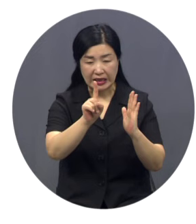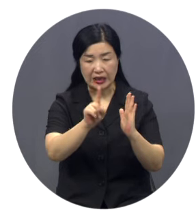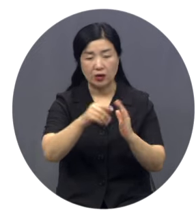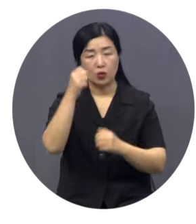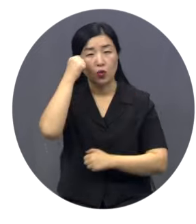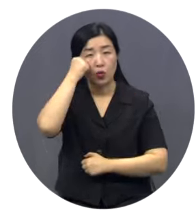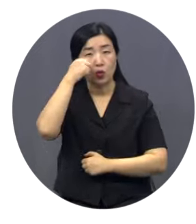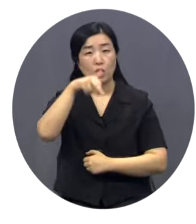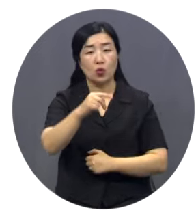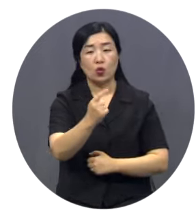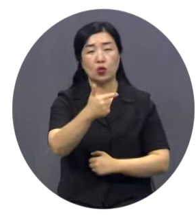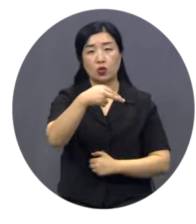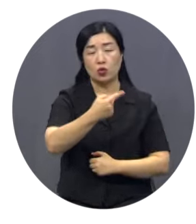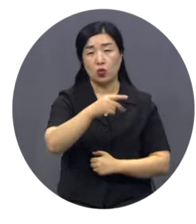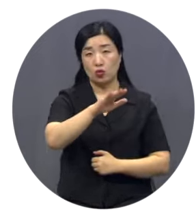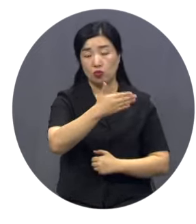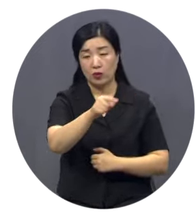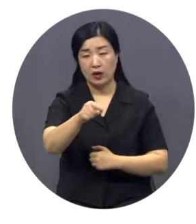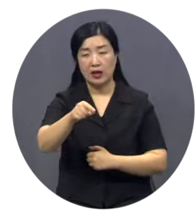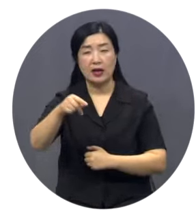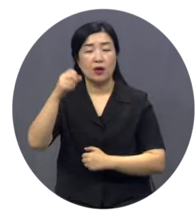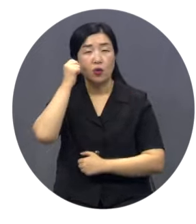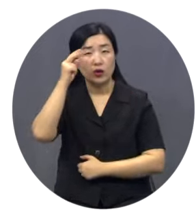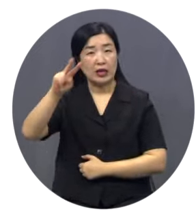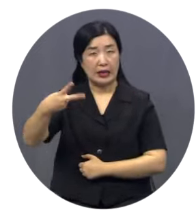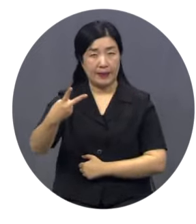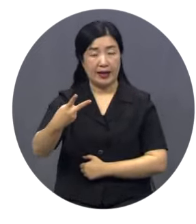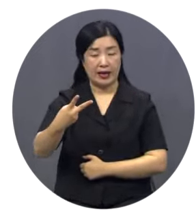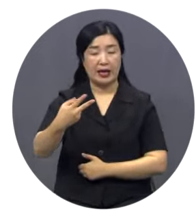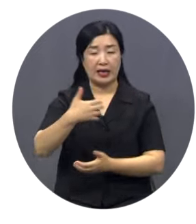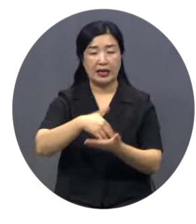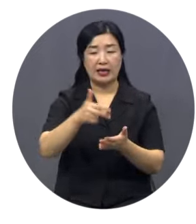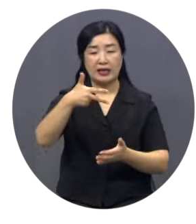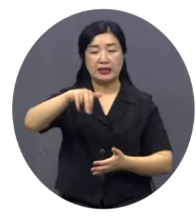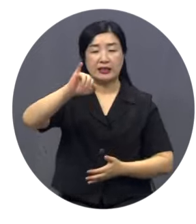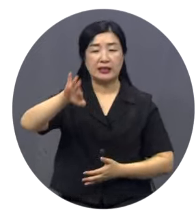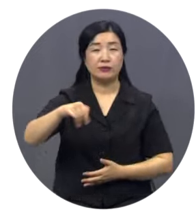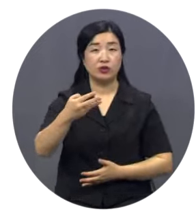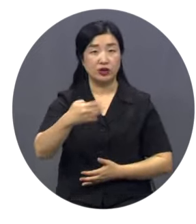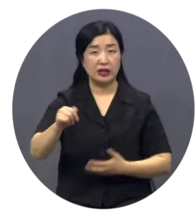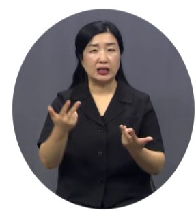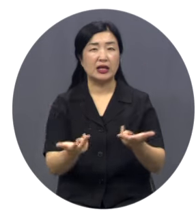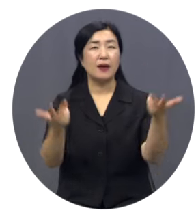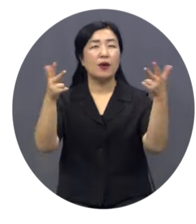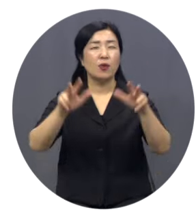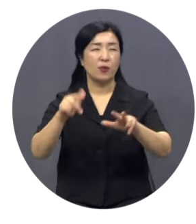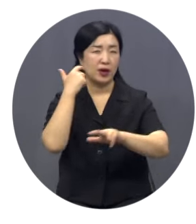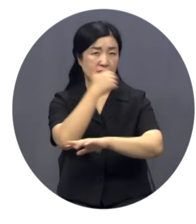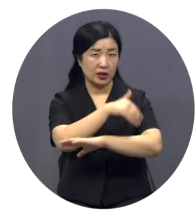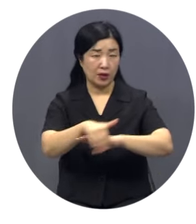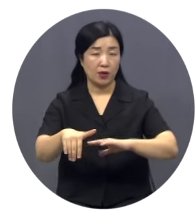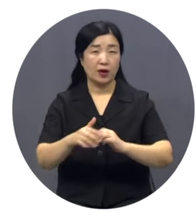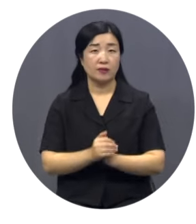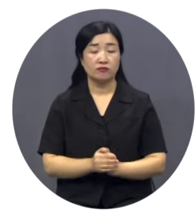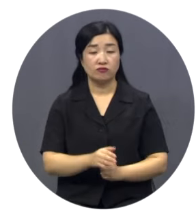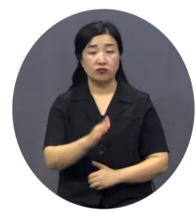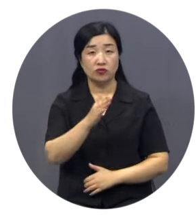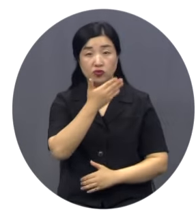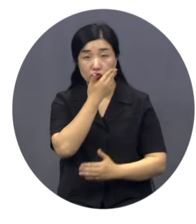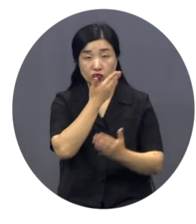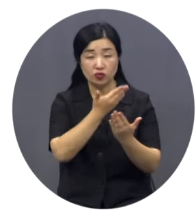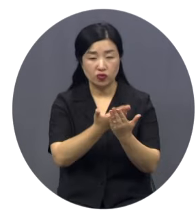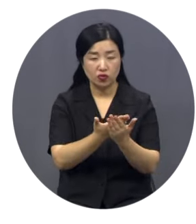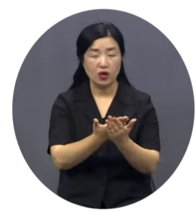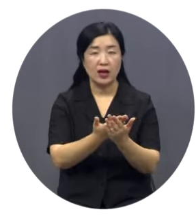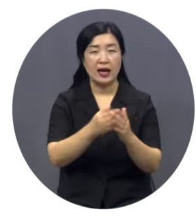496 7과 호텔 200실 짓고 지브리 테마파크를 조성할 계획입니다 핵심 휴양 문화